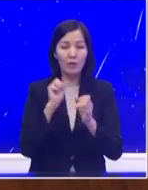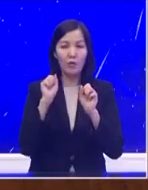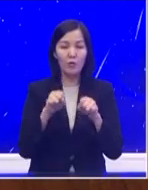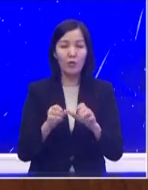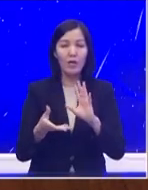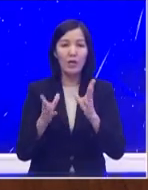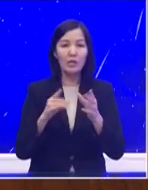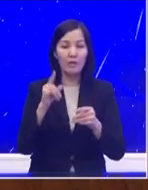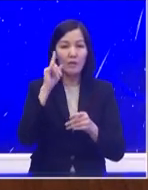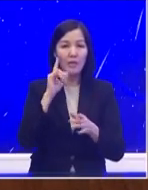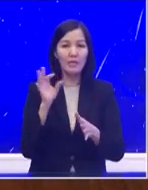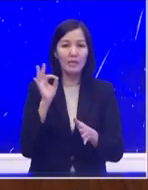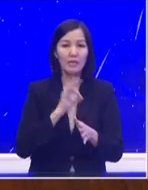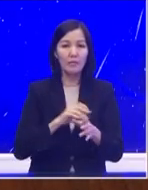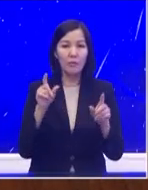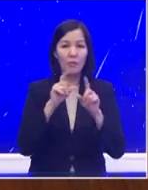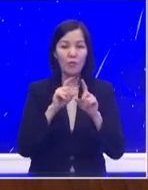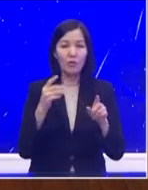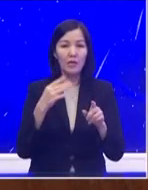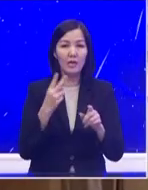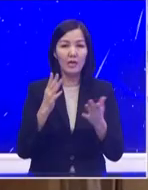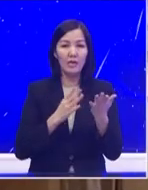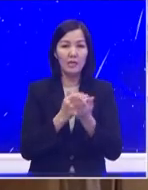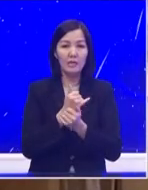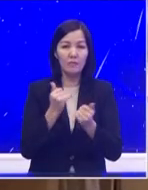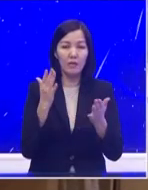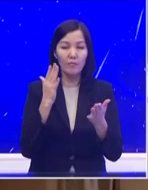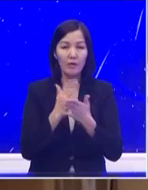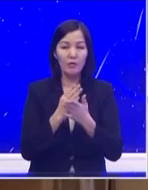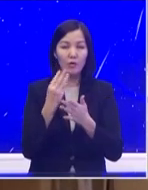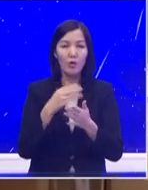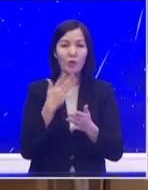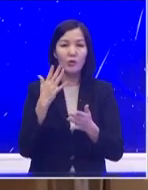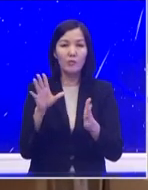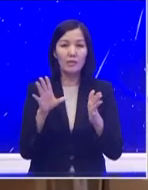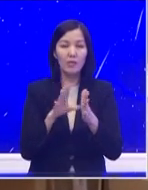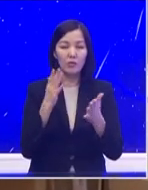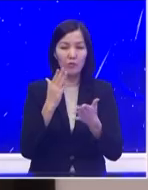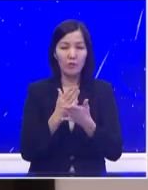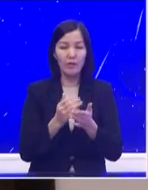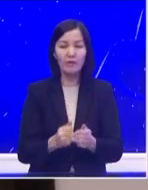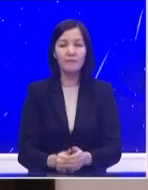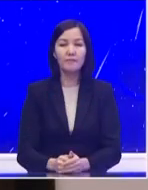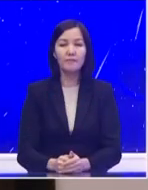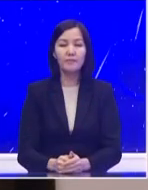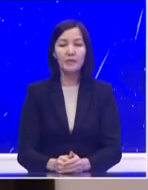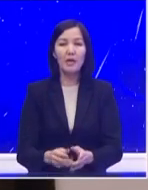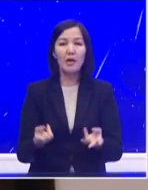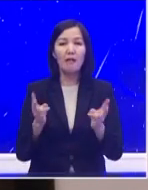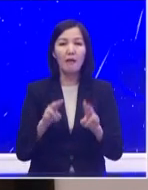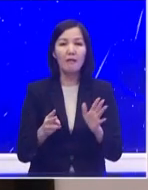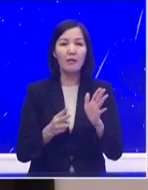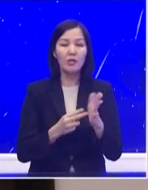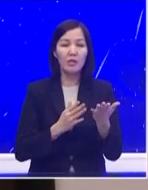Жалпы мемлекеттік кірістер органдарында 42 қызмет түрі болса, оның 35-і электронды түрде жүзеге асырылады, ал қалған